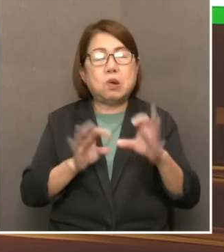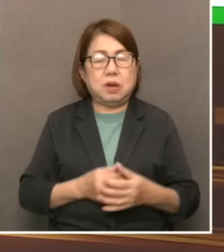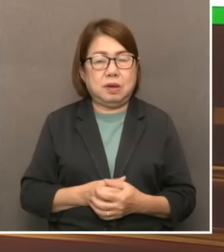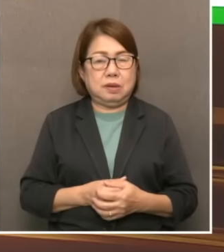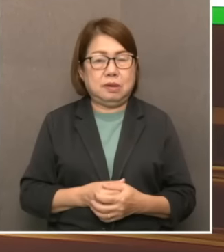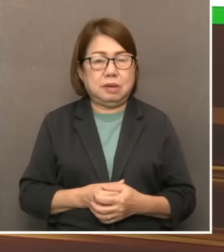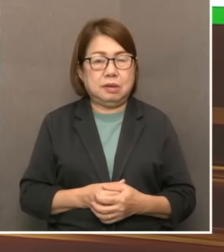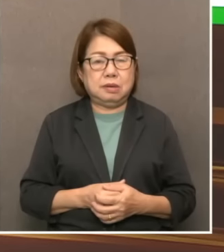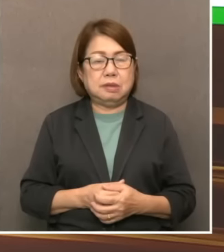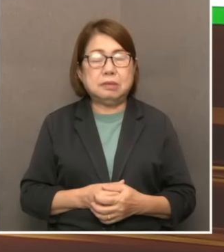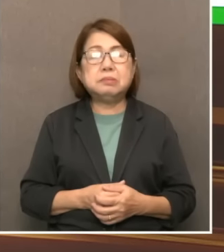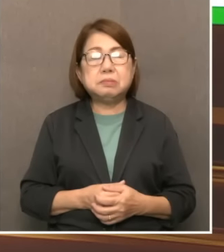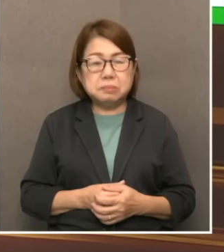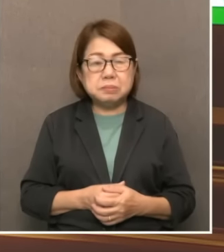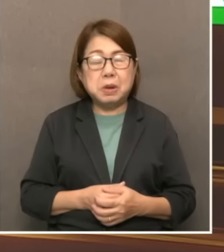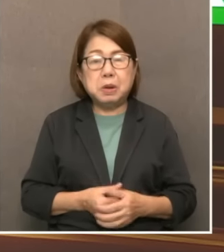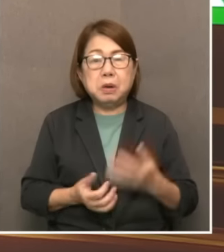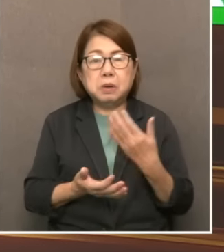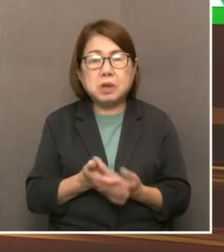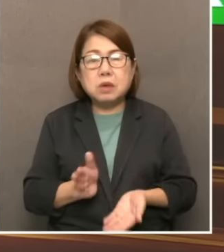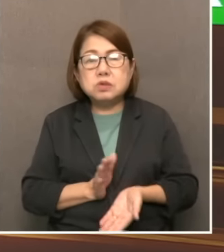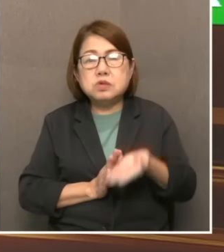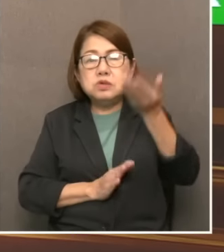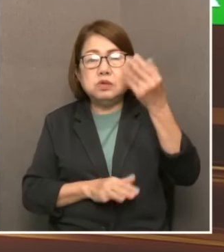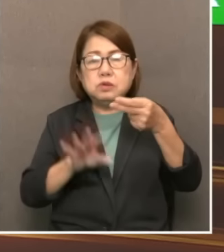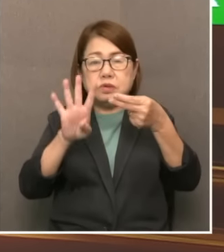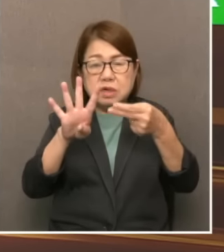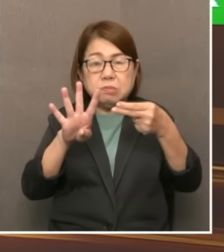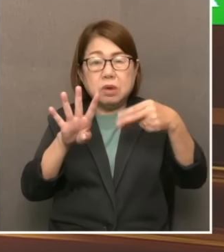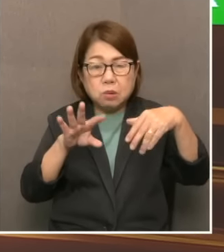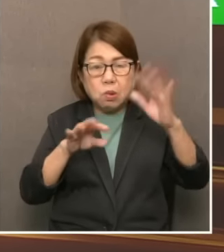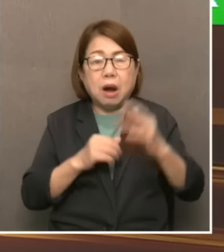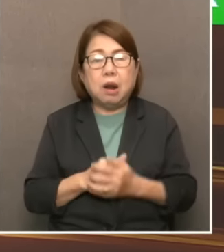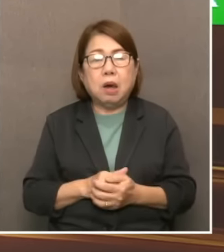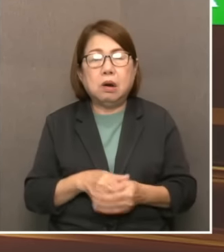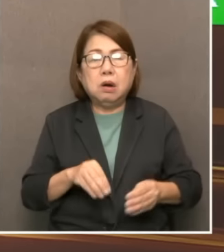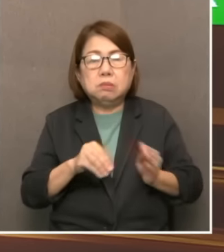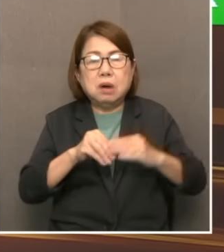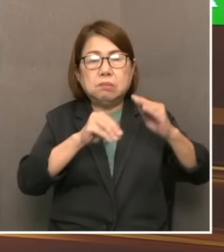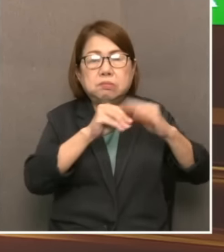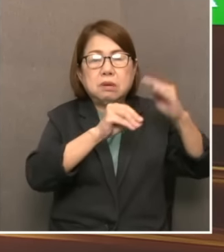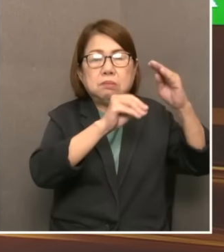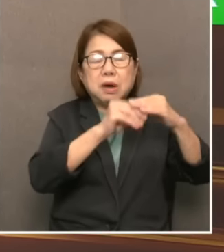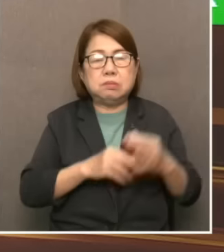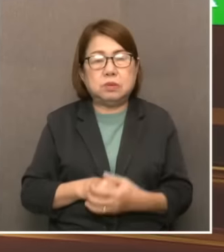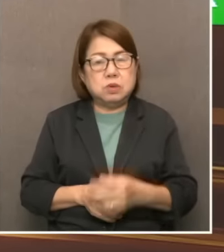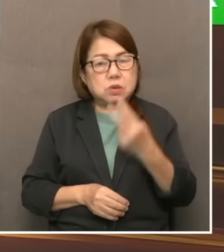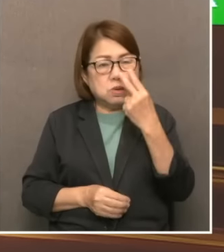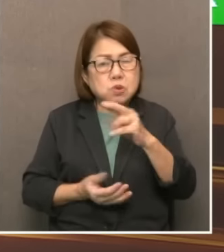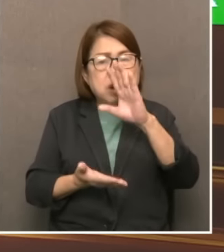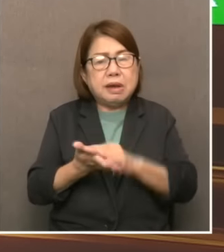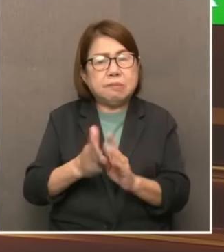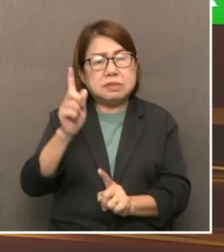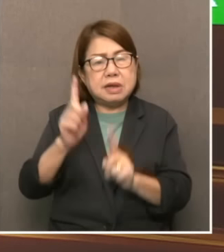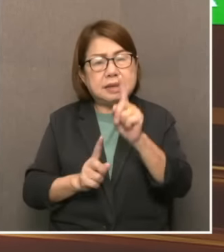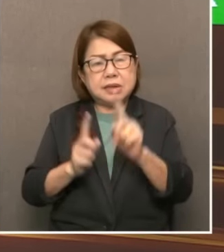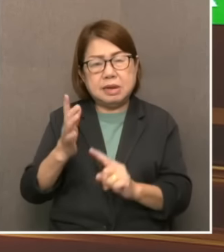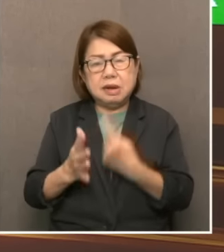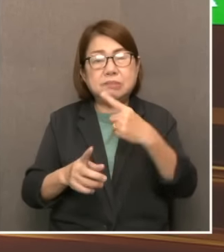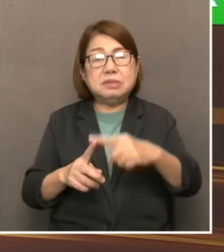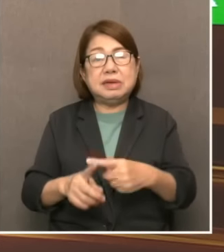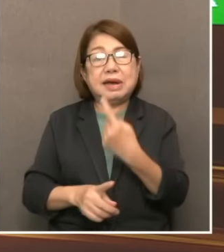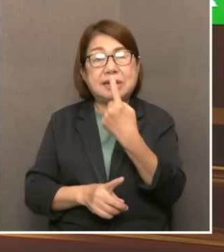คำครับราคา 40,000กว่านี้นะครับโอเป็นราคาที่เพิ่มขึ้นมาร้อนแรงจริงๆนะครับเรามาดูสถิติกันหน่อยนะครับว่าตั้งแต่ต้นปีที่ผ่านมาจนถึง